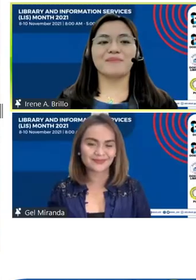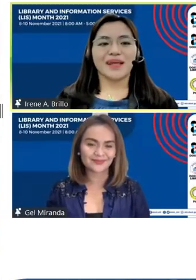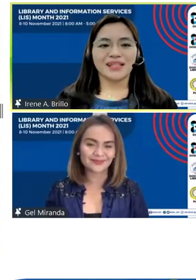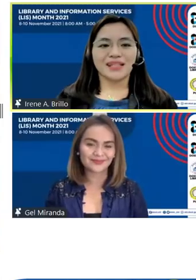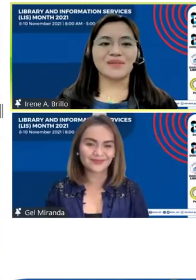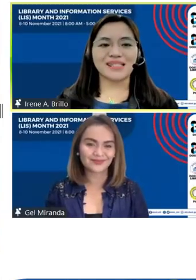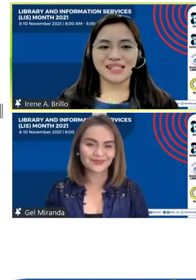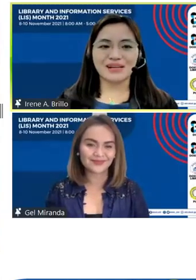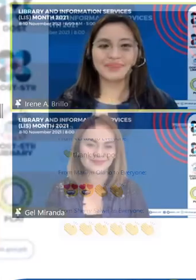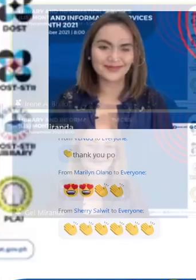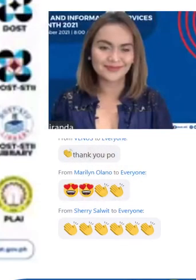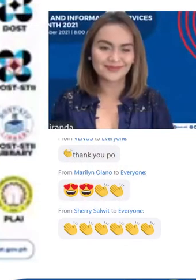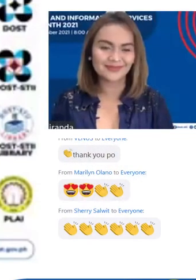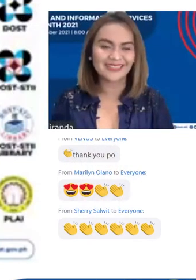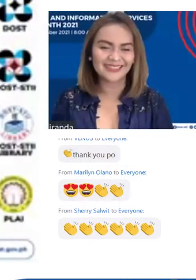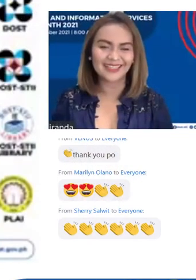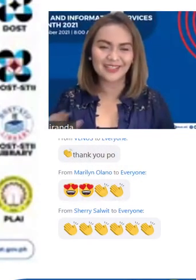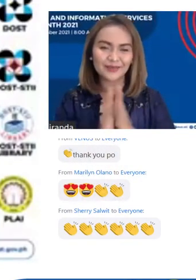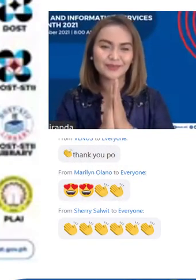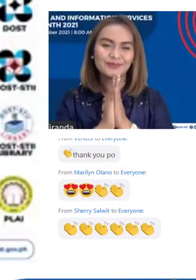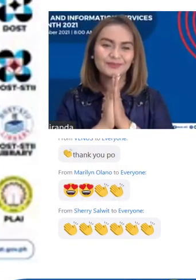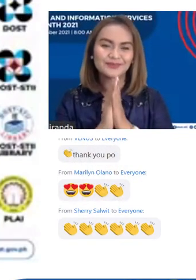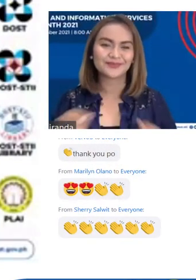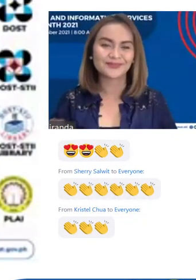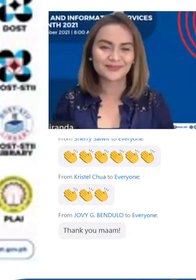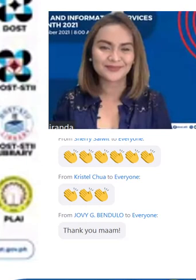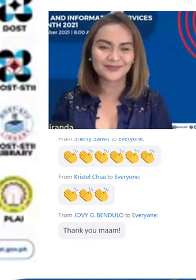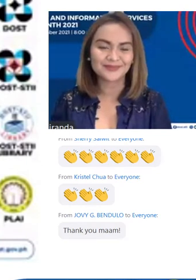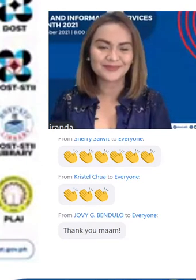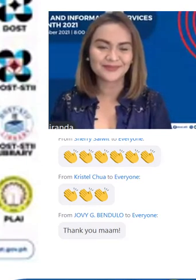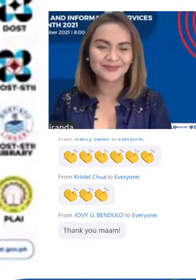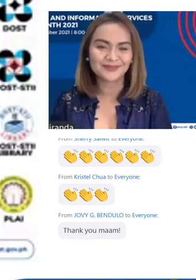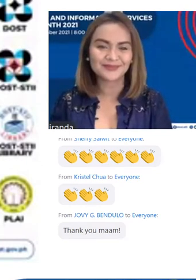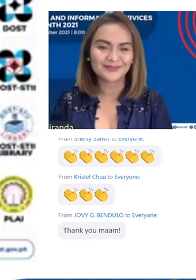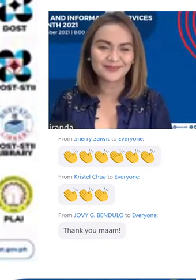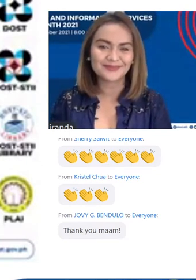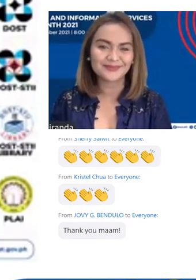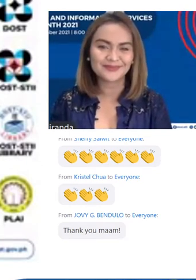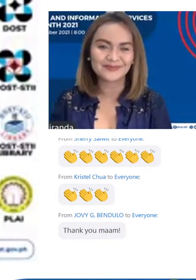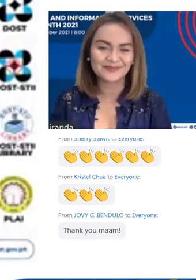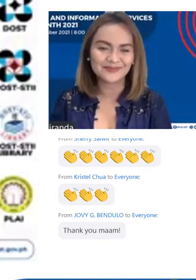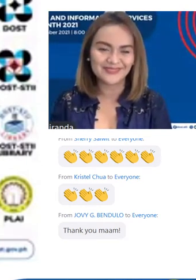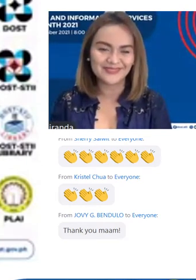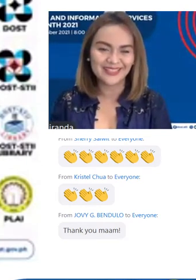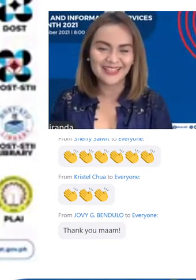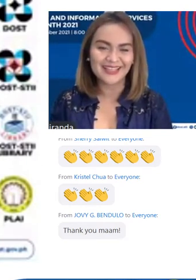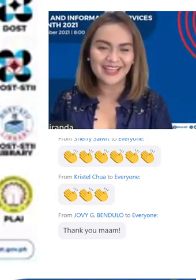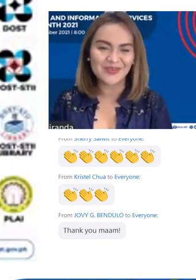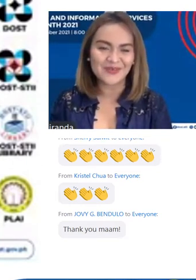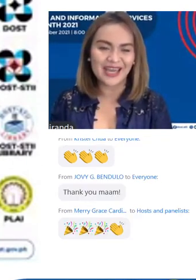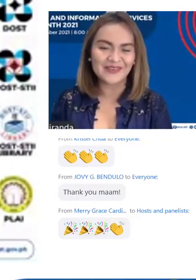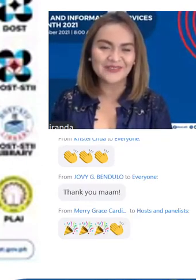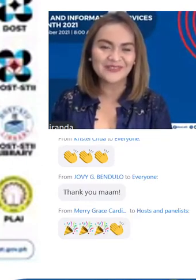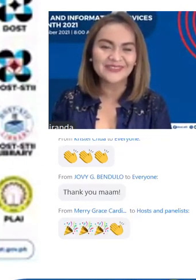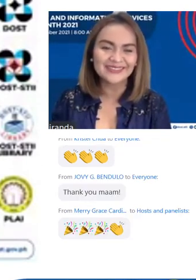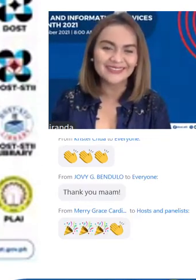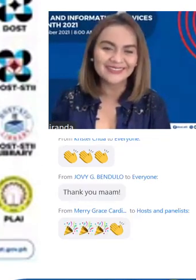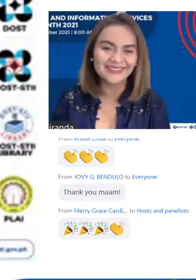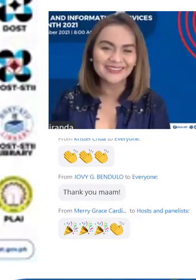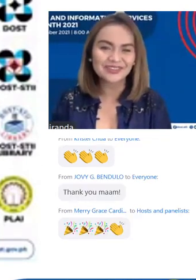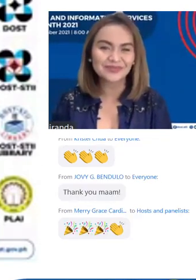achievements ni Miss Jel Miranda at ng buong DOST-TV. Ayan, so